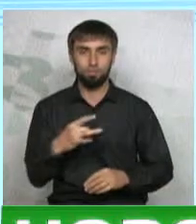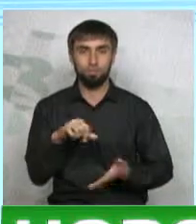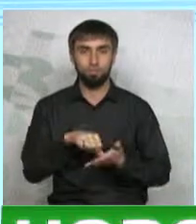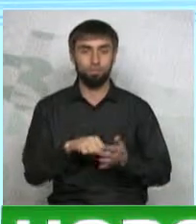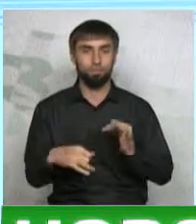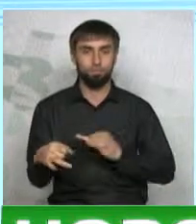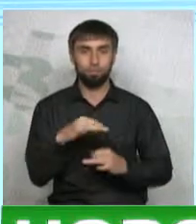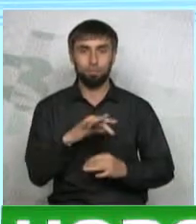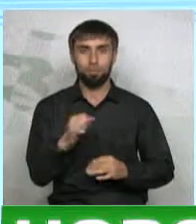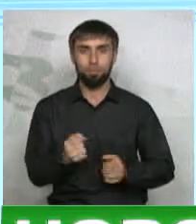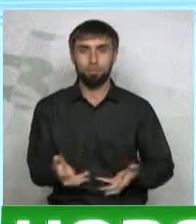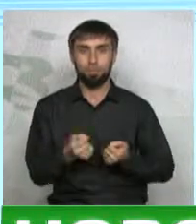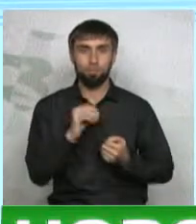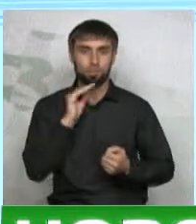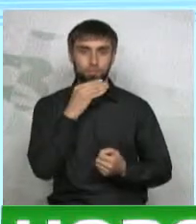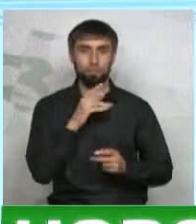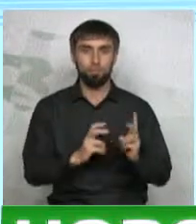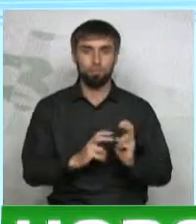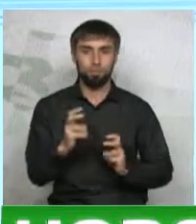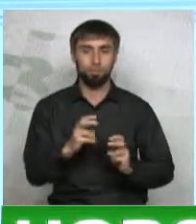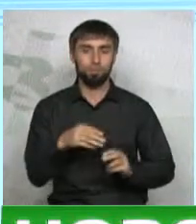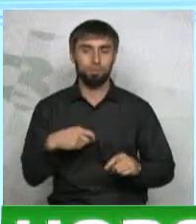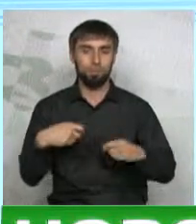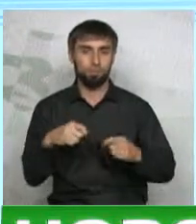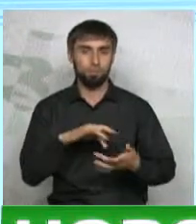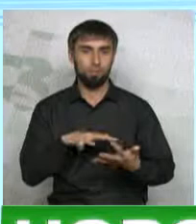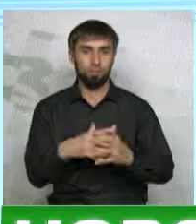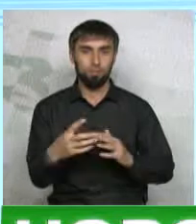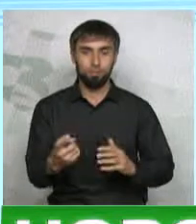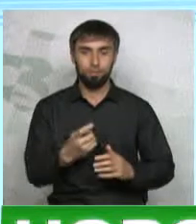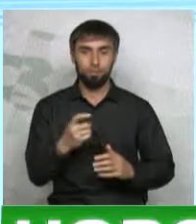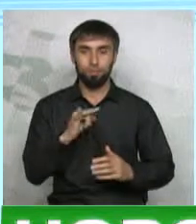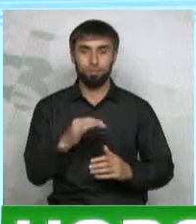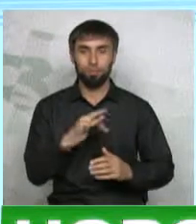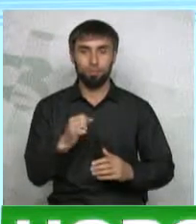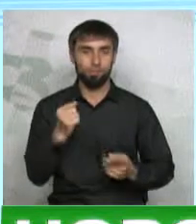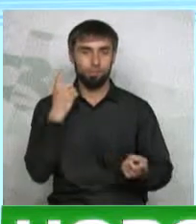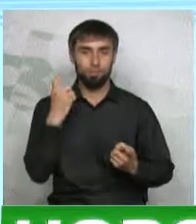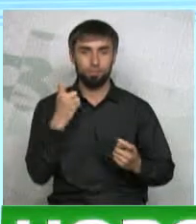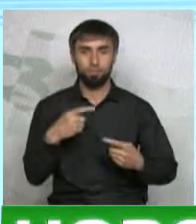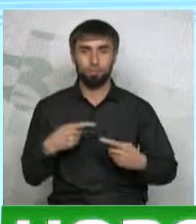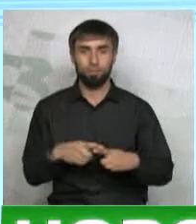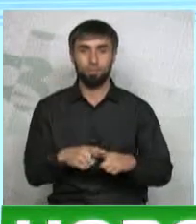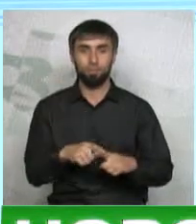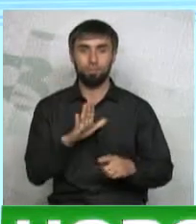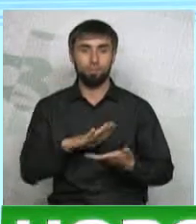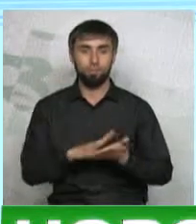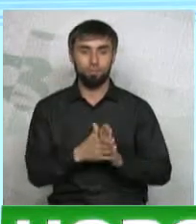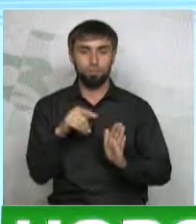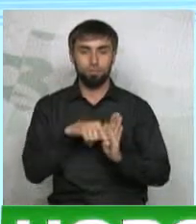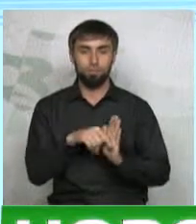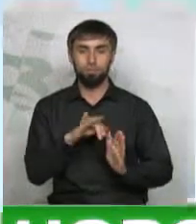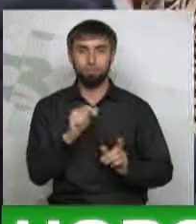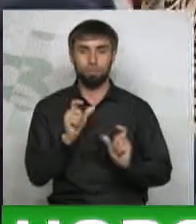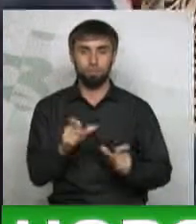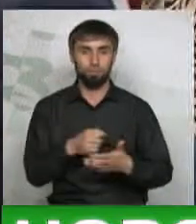Участники обсудили меры поддержки экономики, промышленности, торговли, сельского хозяйства и сферы информационных технологий в условиях внешнего